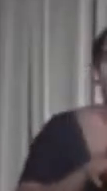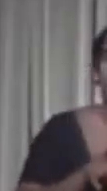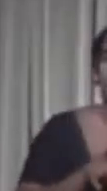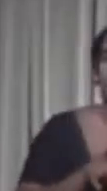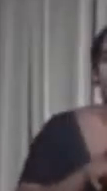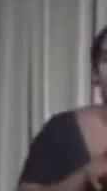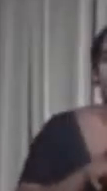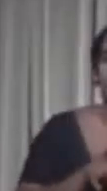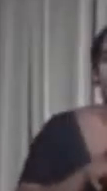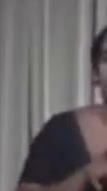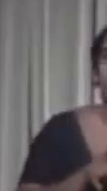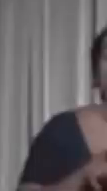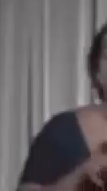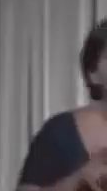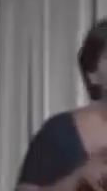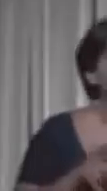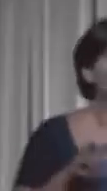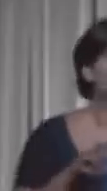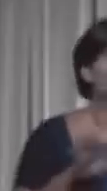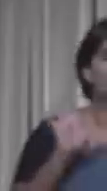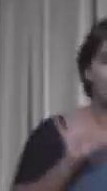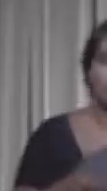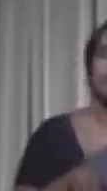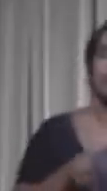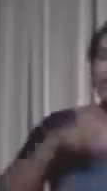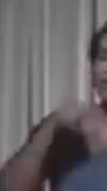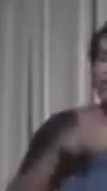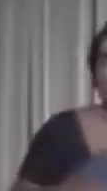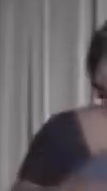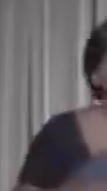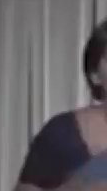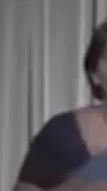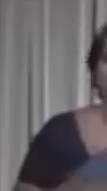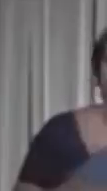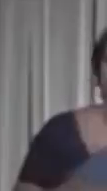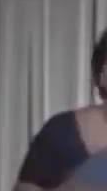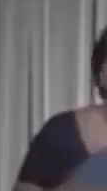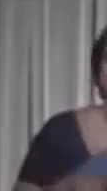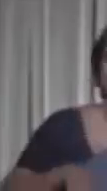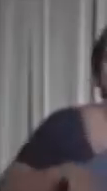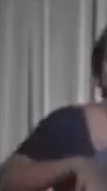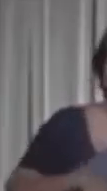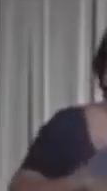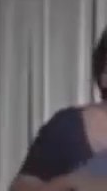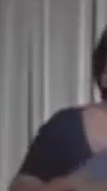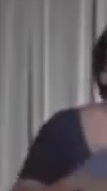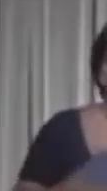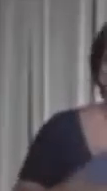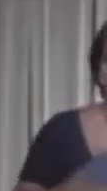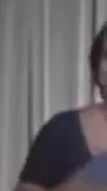மஹிந்த ராஜபக்ச அவர்களுடைய கருத்துக்களுக்கு இங்கே இடம் இல்லையா என்பது கூட எங்களுக்கு கேள்வியாக இருக்கிறது. ஏனென்றால் இன்றைய